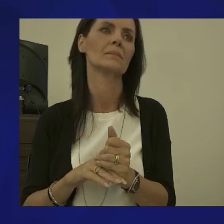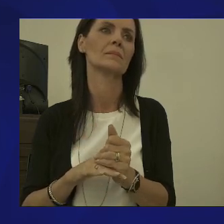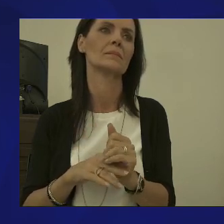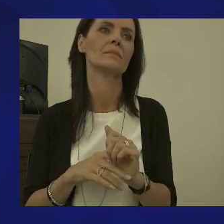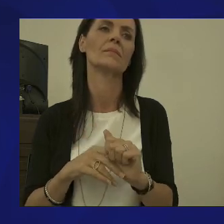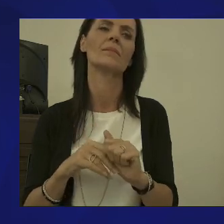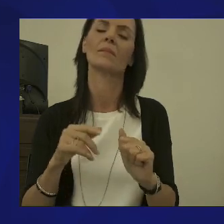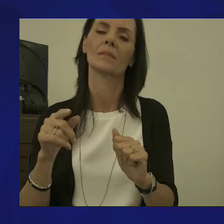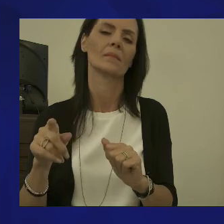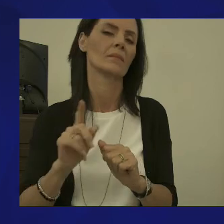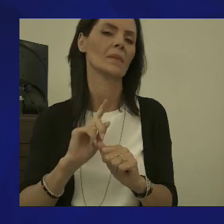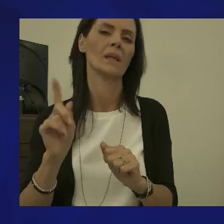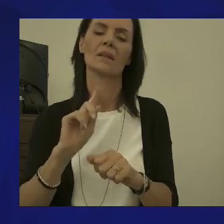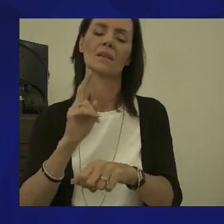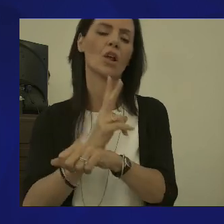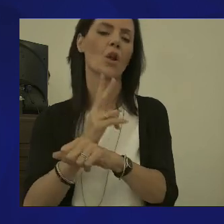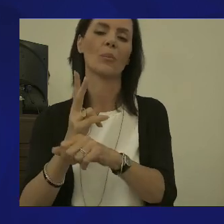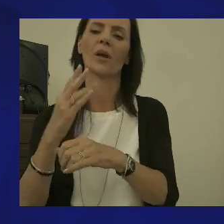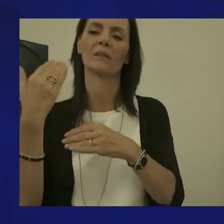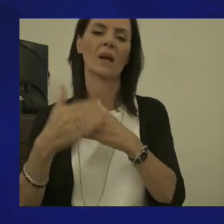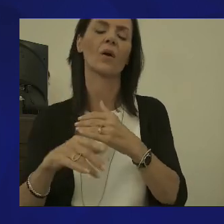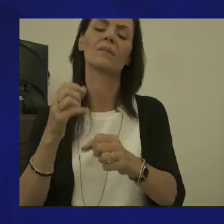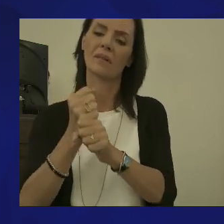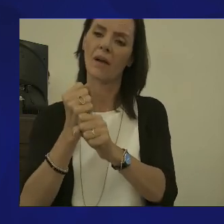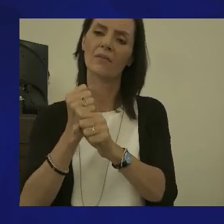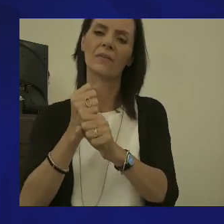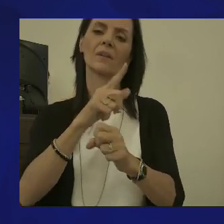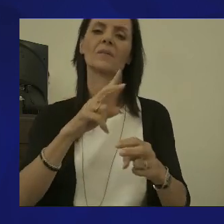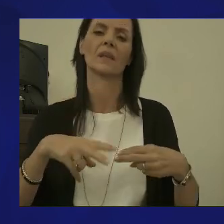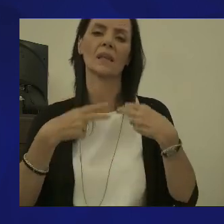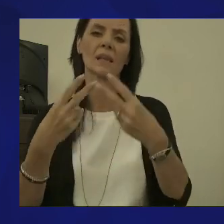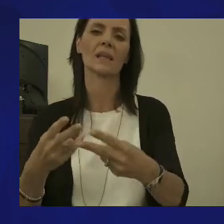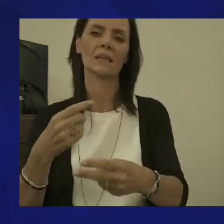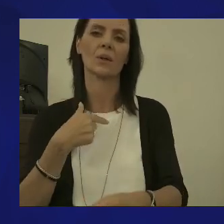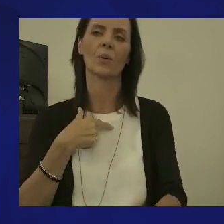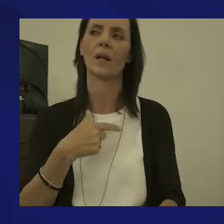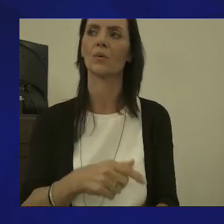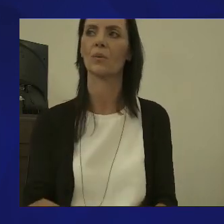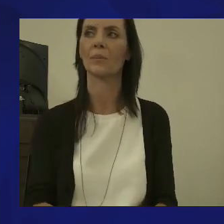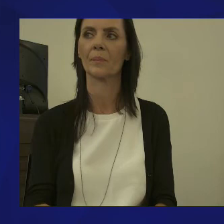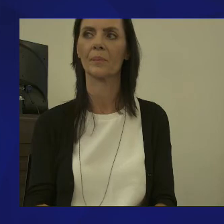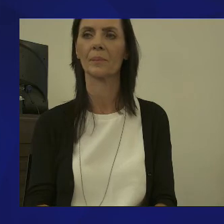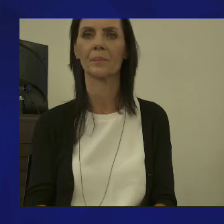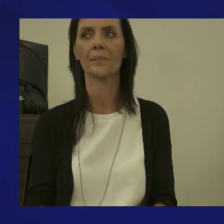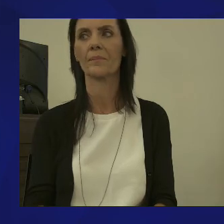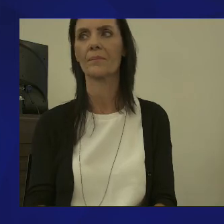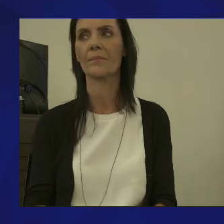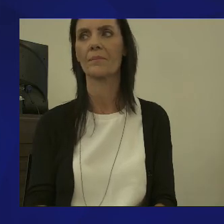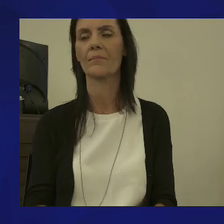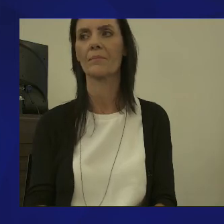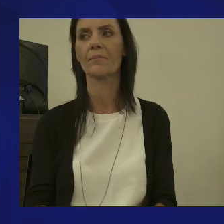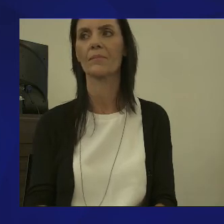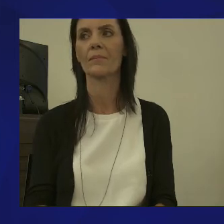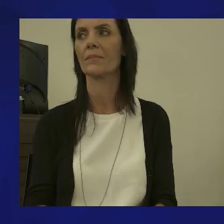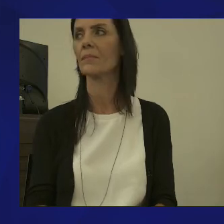את הפינישים האחרונים, זה לא פרויקט הפינישים האחרונים. תעבדו על זה ותחזרו אלינו. רגע, אני רוצה לומר משהו. מוטי,